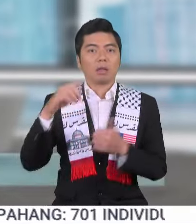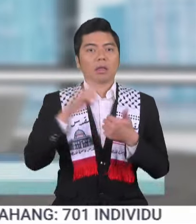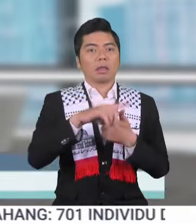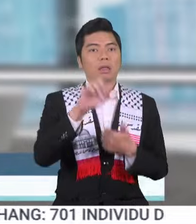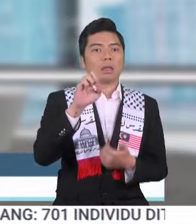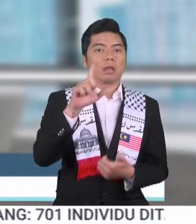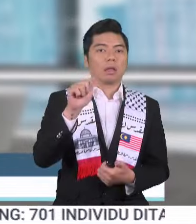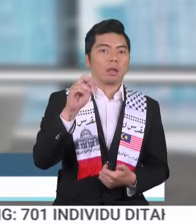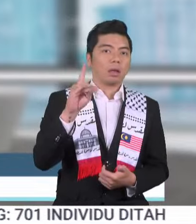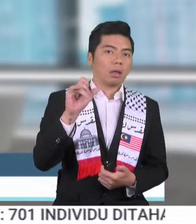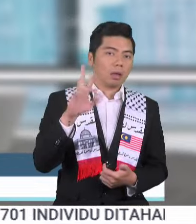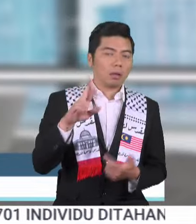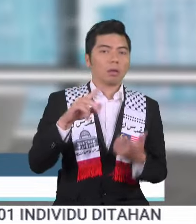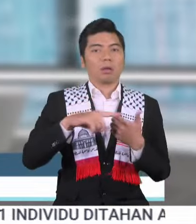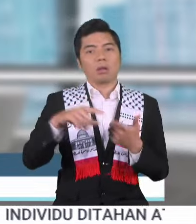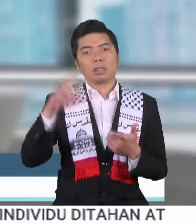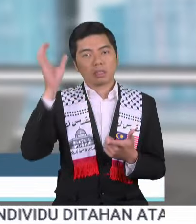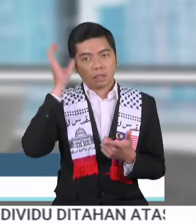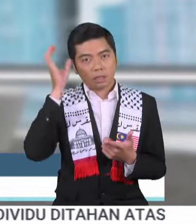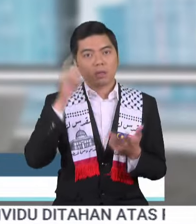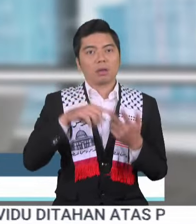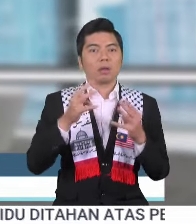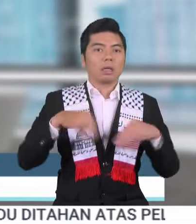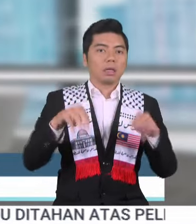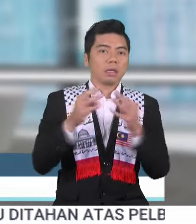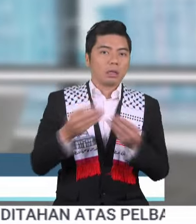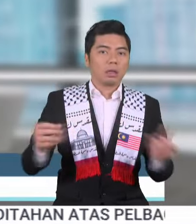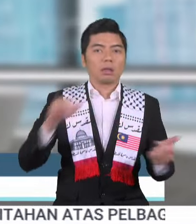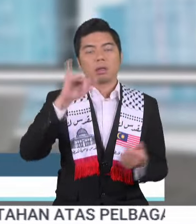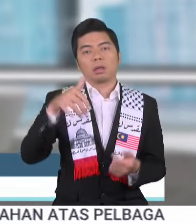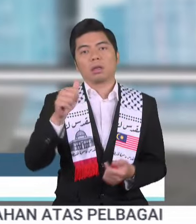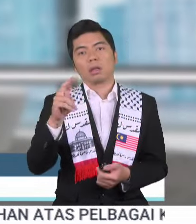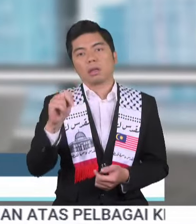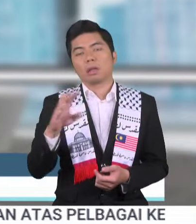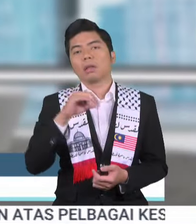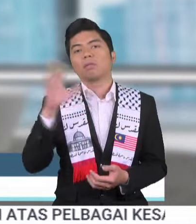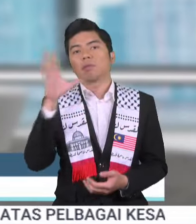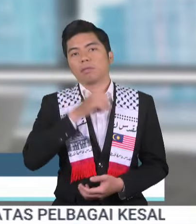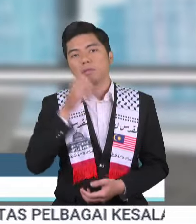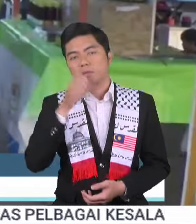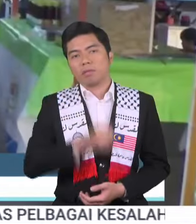pasar Tani selandar Lubuk Cina masjid tanah Jasin dan